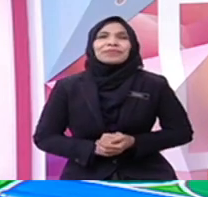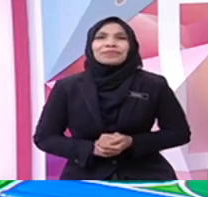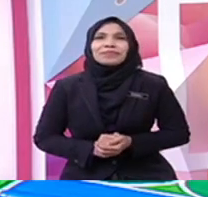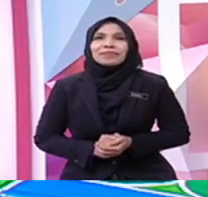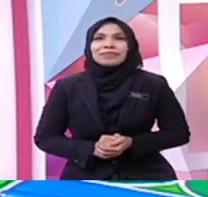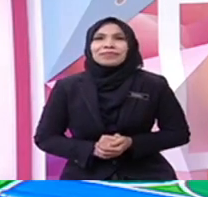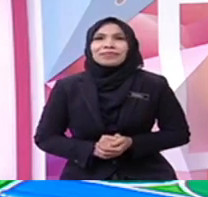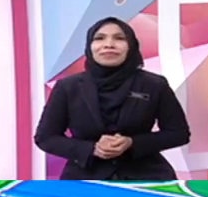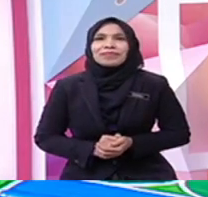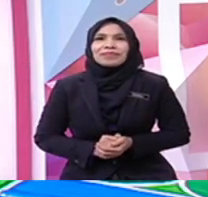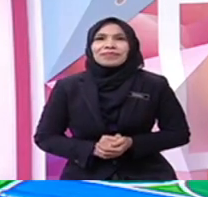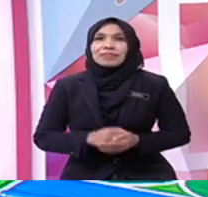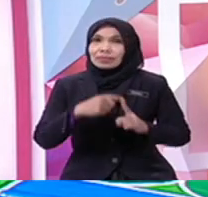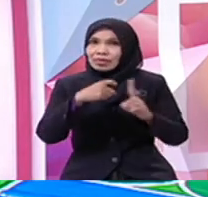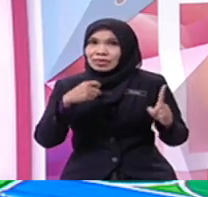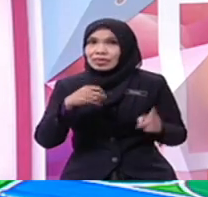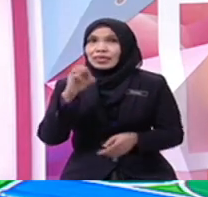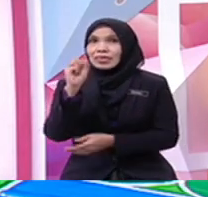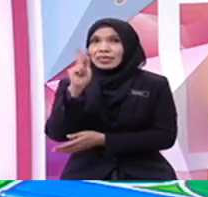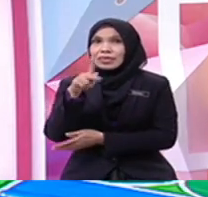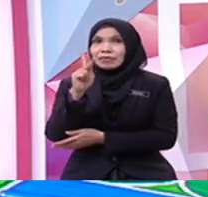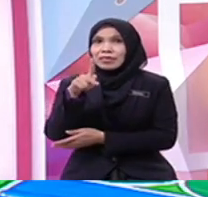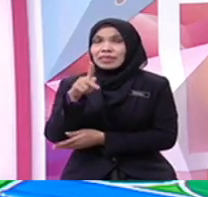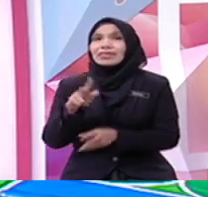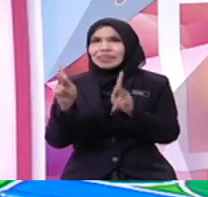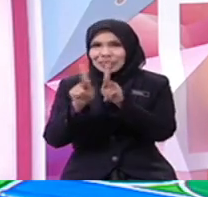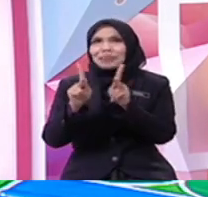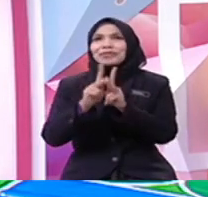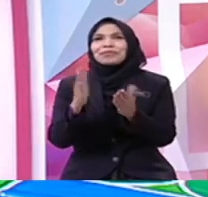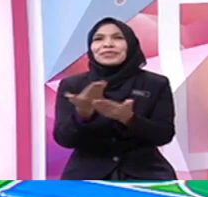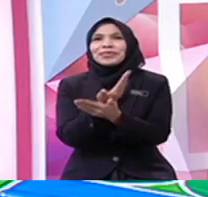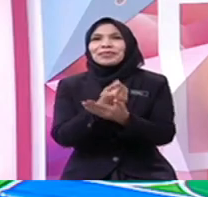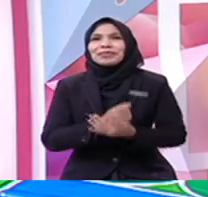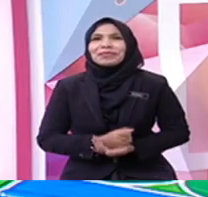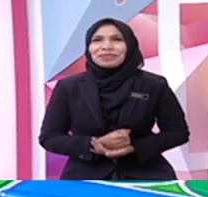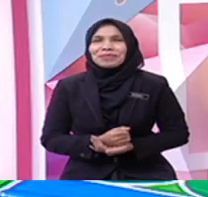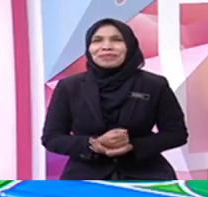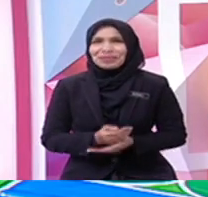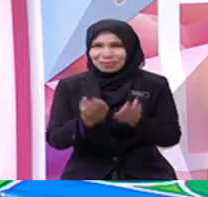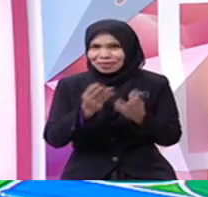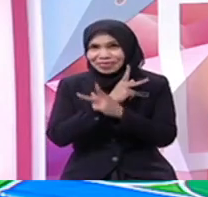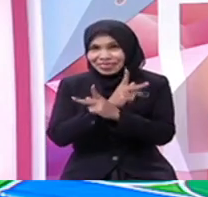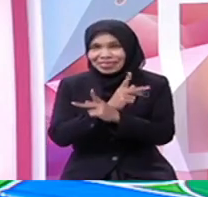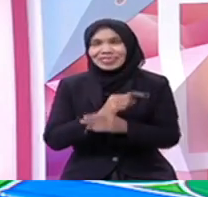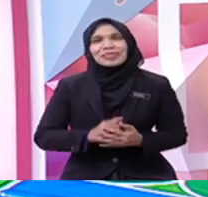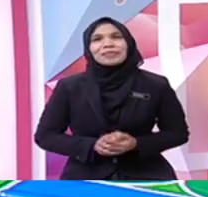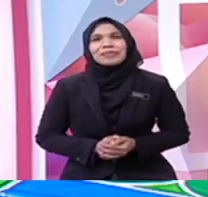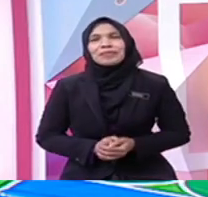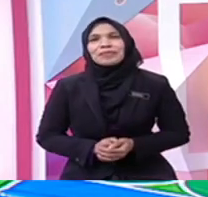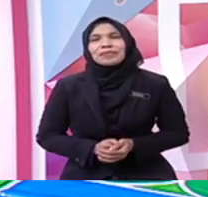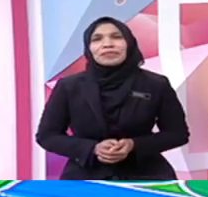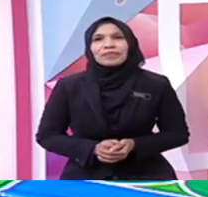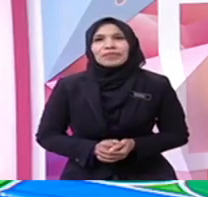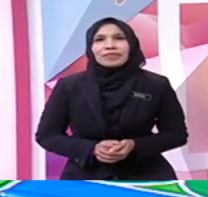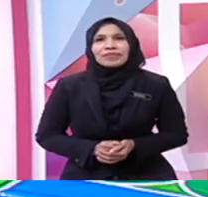dan Ceko David Dein Ski Tiki Kampung Baru kelas Wahid juga bisa kita